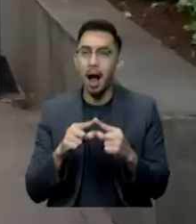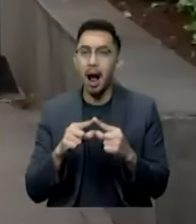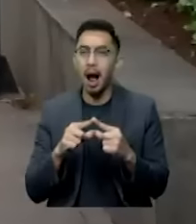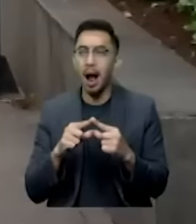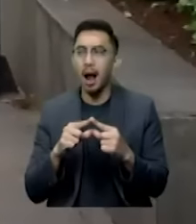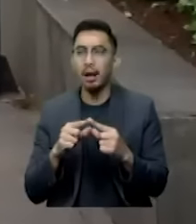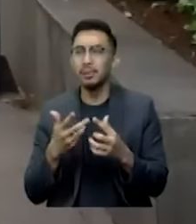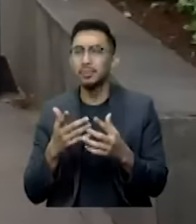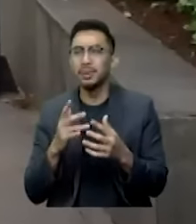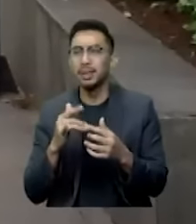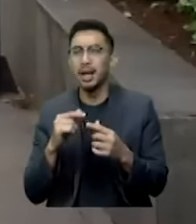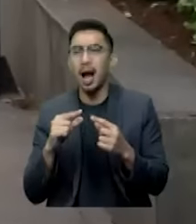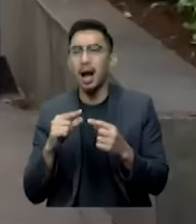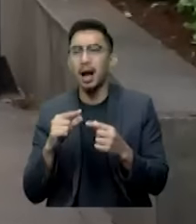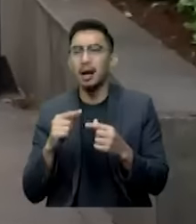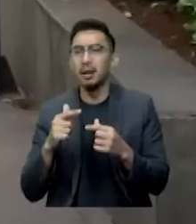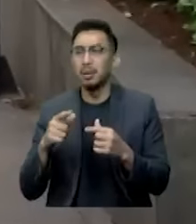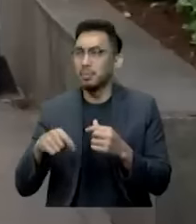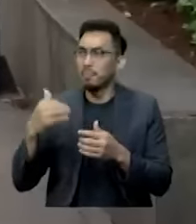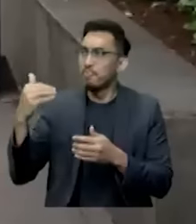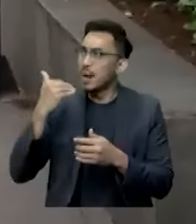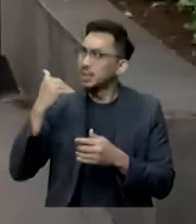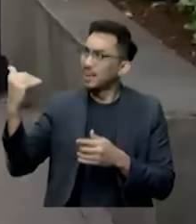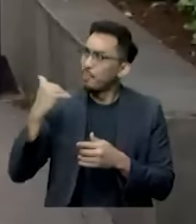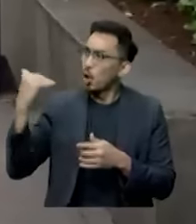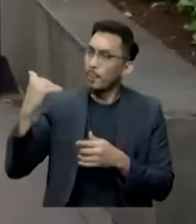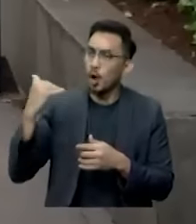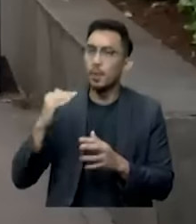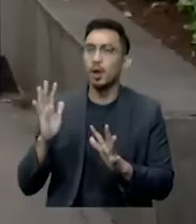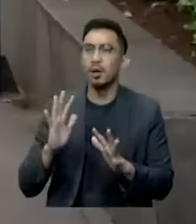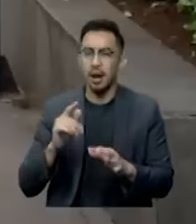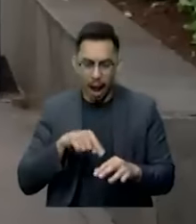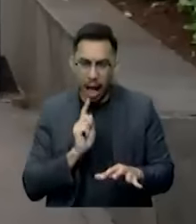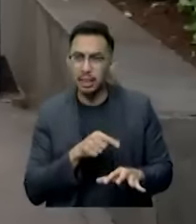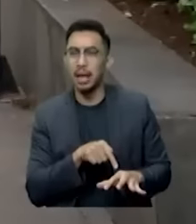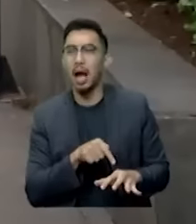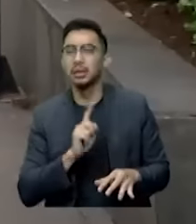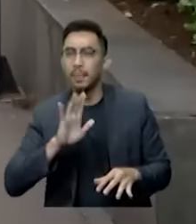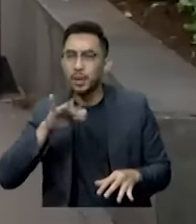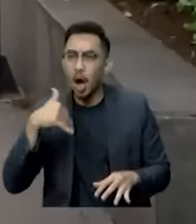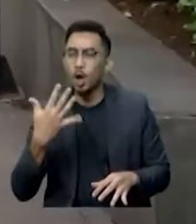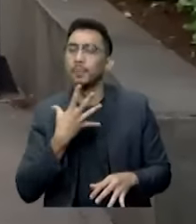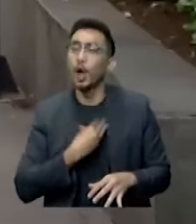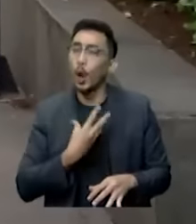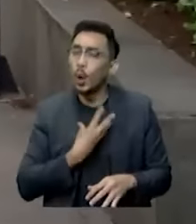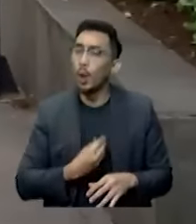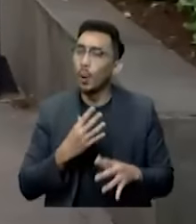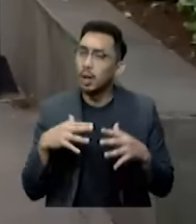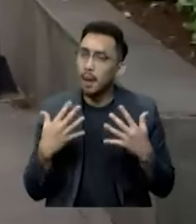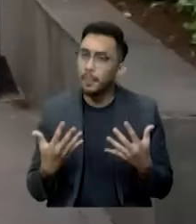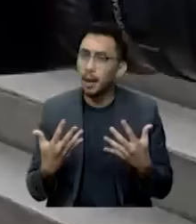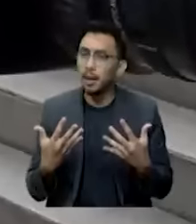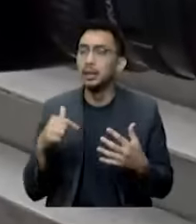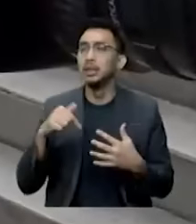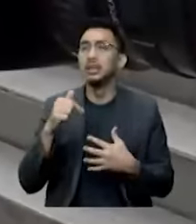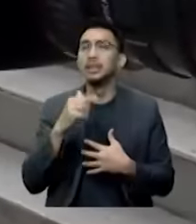ya bukan importir makanan. Kita selalu mengeluh tiap tahun apa masalah cabai